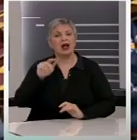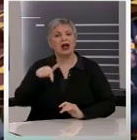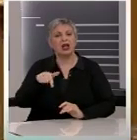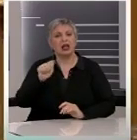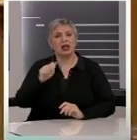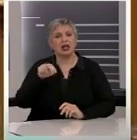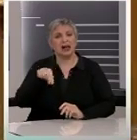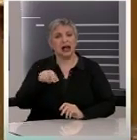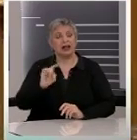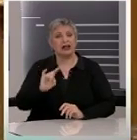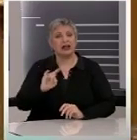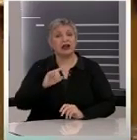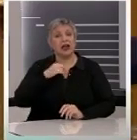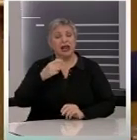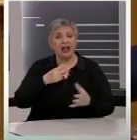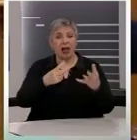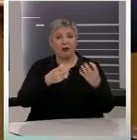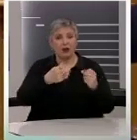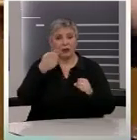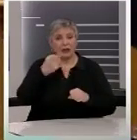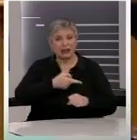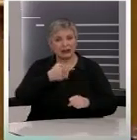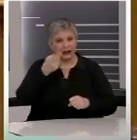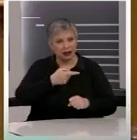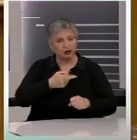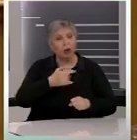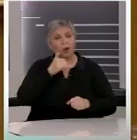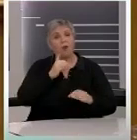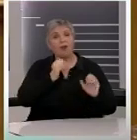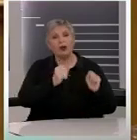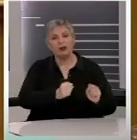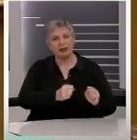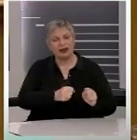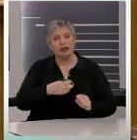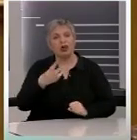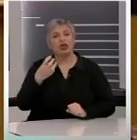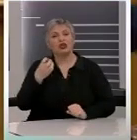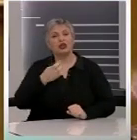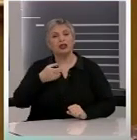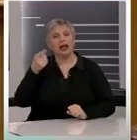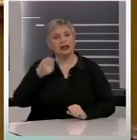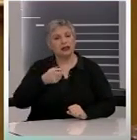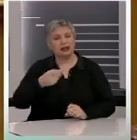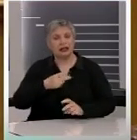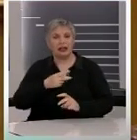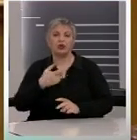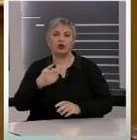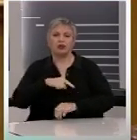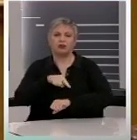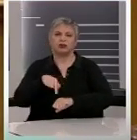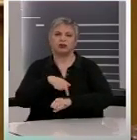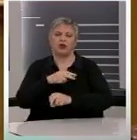70% είναι μόνιμες θέσεις εργασίας και το 30% είναι μη μόνιμες. Μπορώ να το καταθέσω στα πρακτικά ή να σας το δώσω μετά.